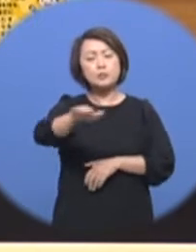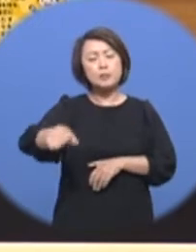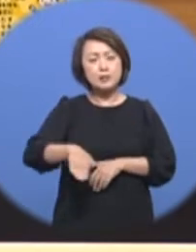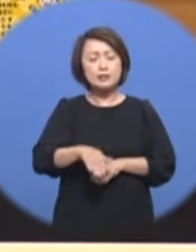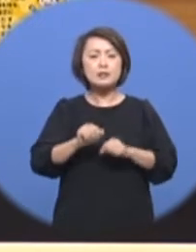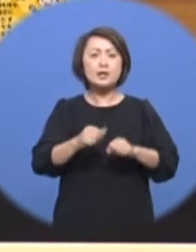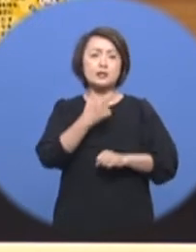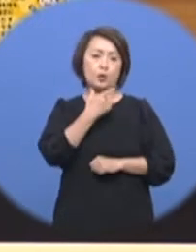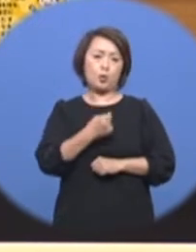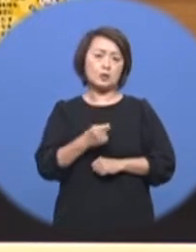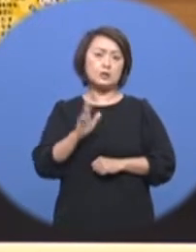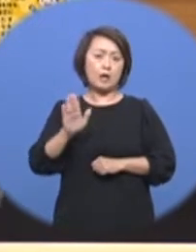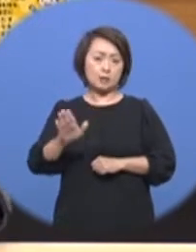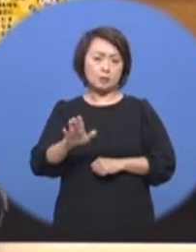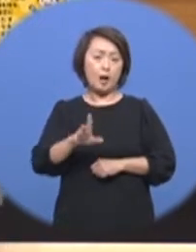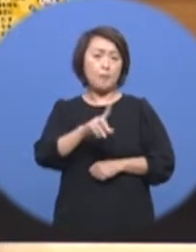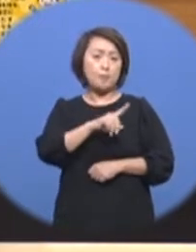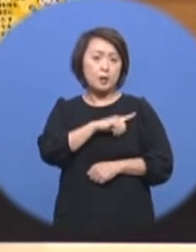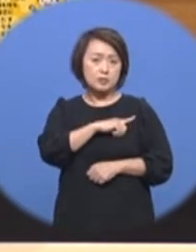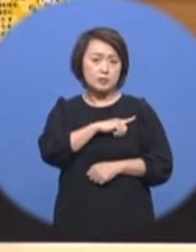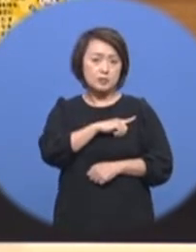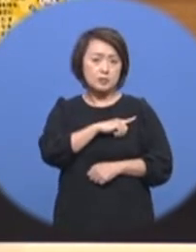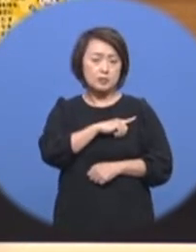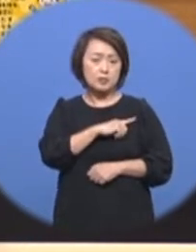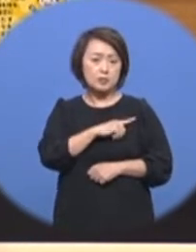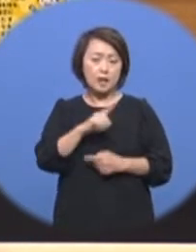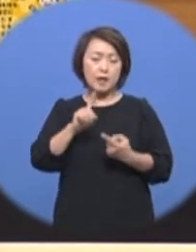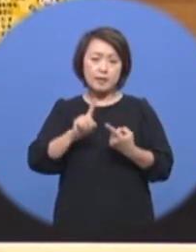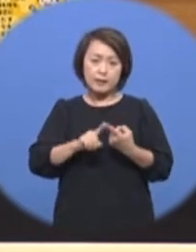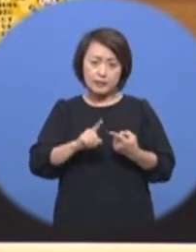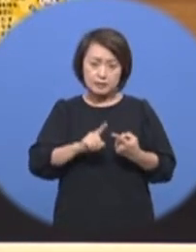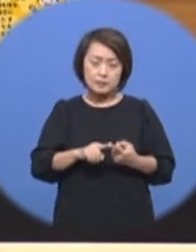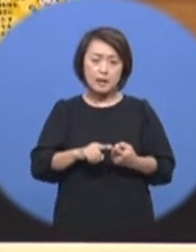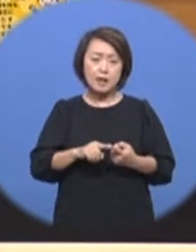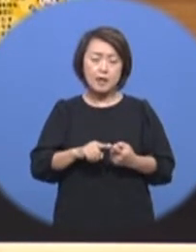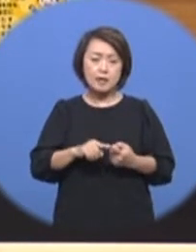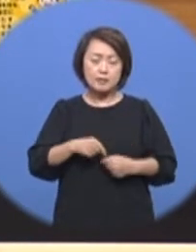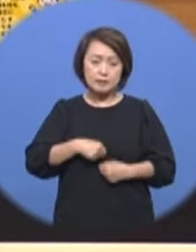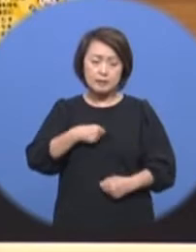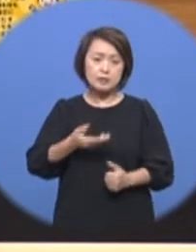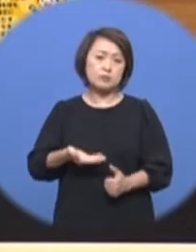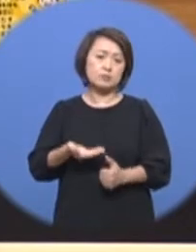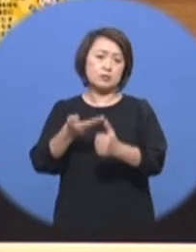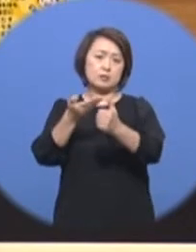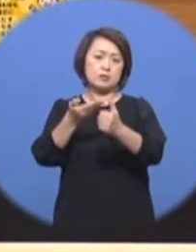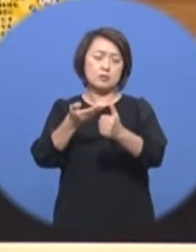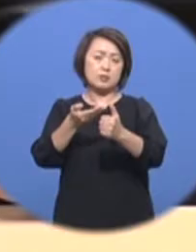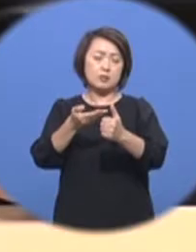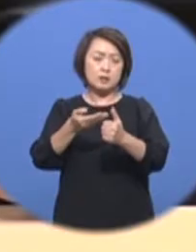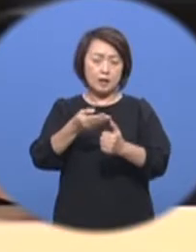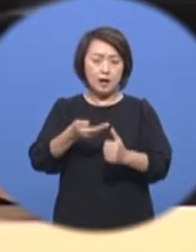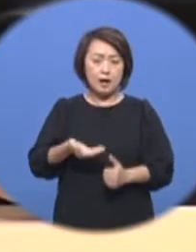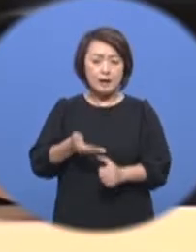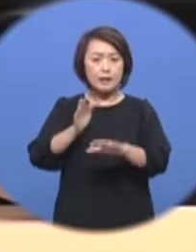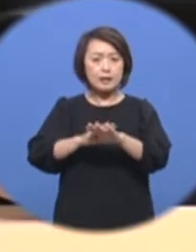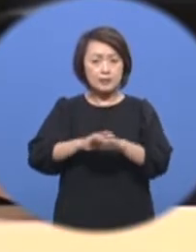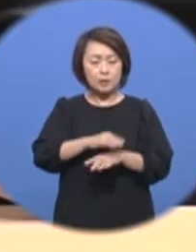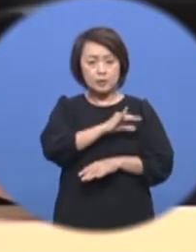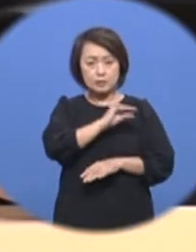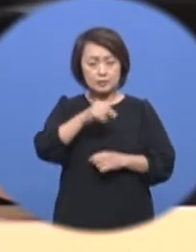あります。まず適正使用です。これは飼い方の正しい知識を持って